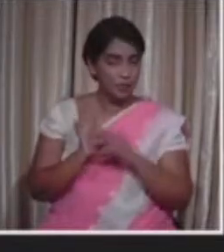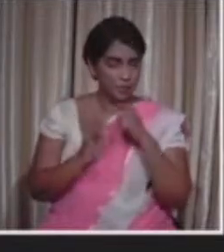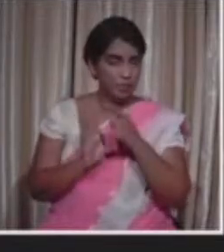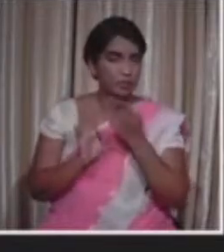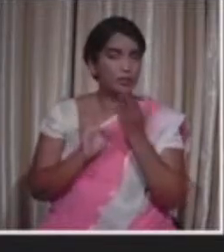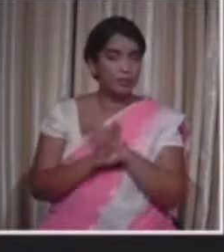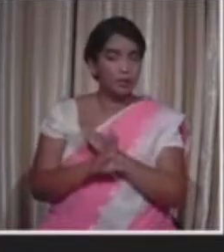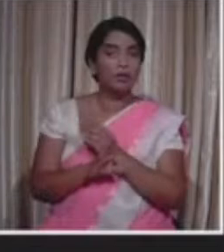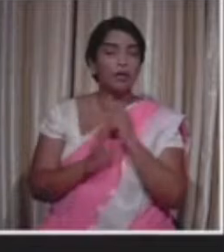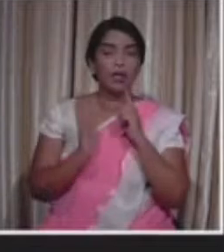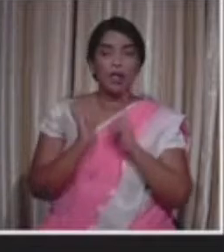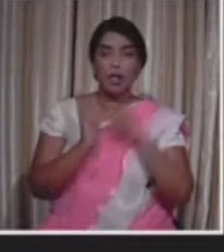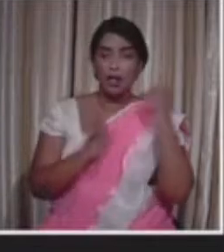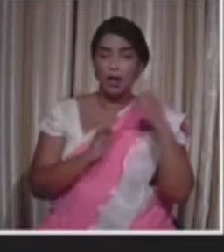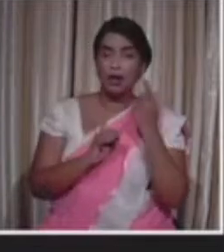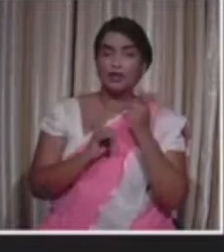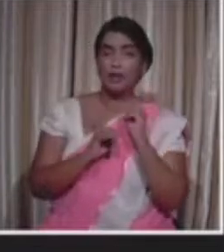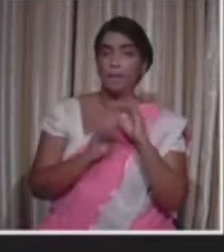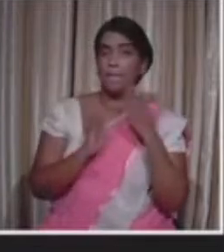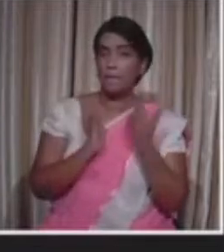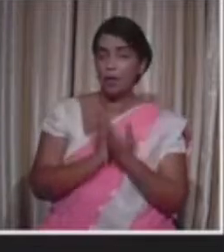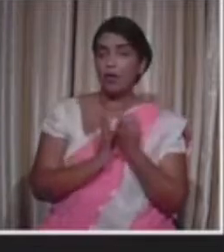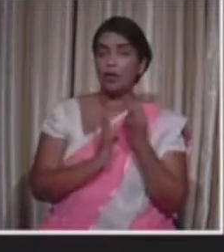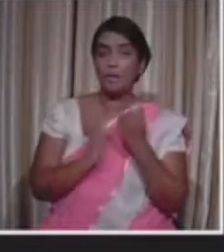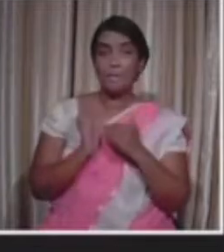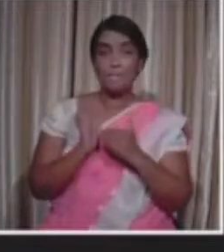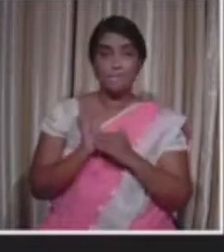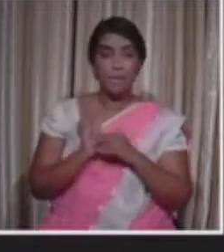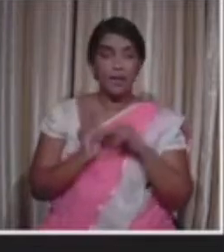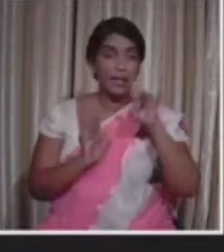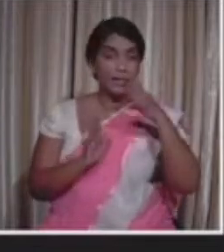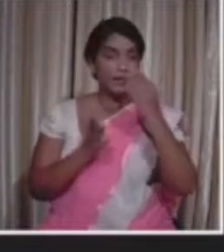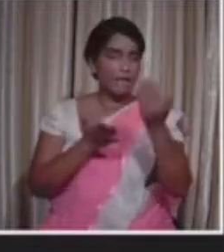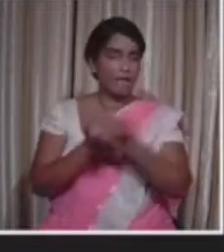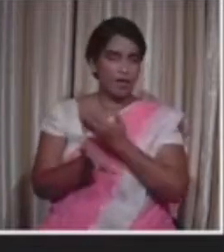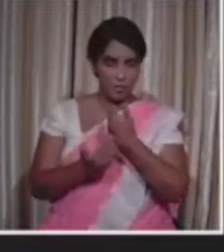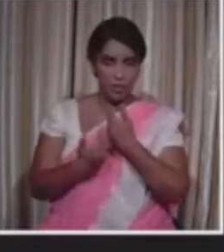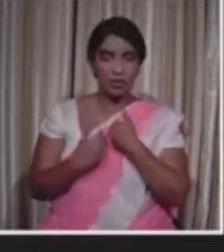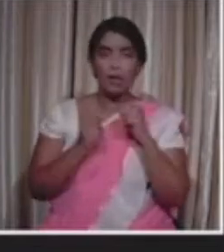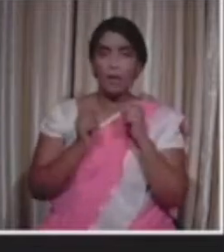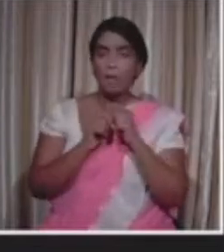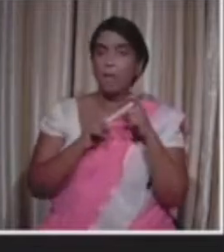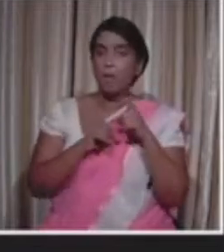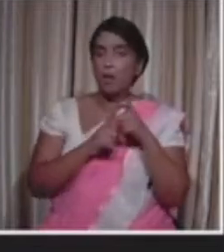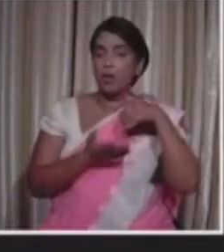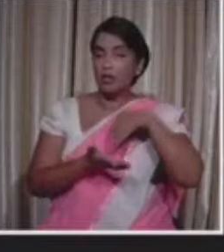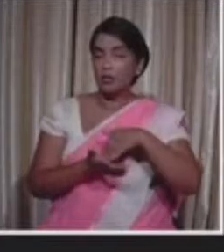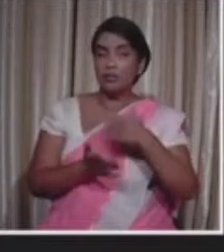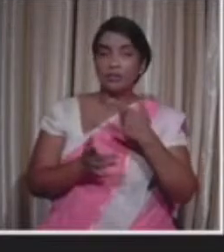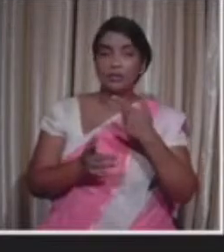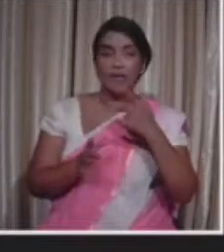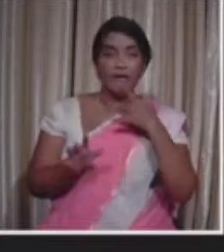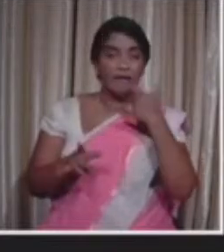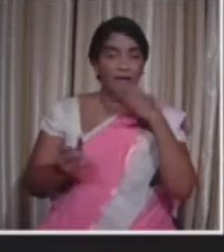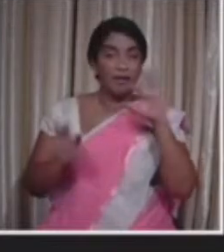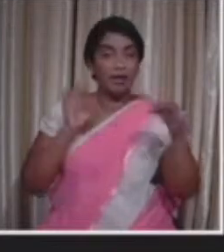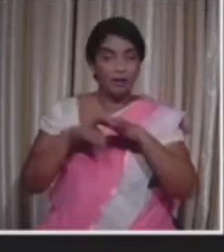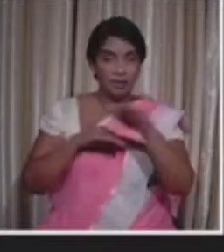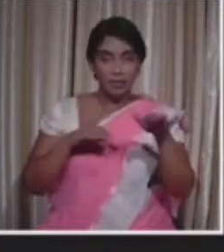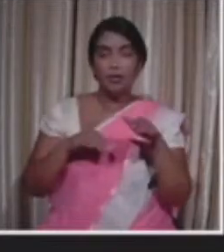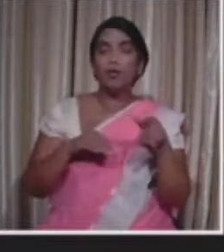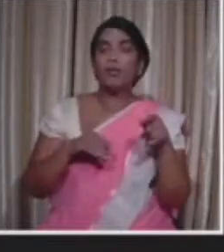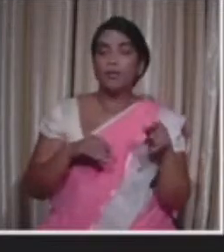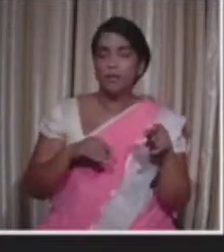එතකොට ජාතික ප්‍රතිපත්තිය මුදලවතුමා මිලියන් 100ක් මට වැන් කරලා දුන්නා බදුල දිස්ත්‍රික්කයේ වතු සහ ගම ආශ්‍රිත තැන වලට මේ